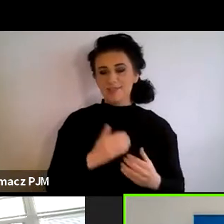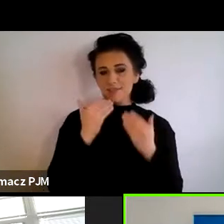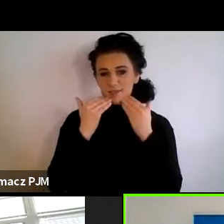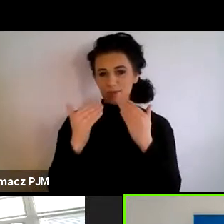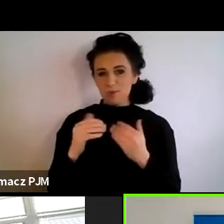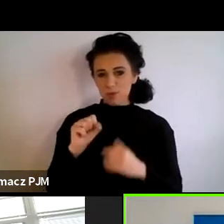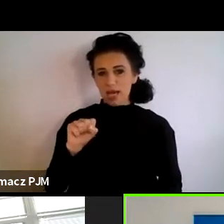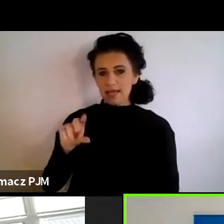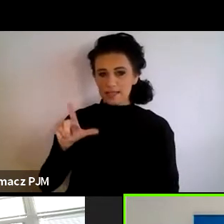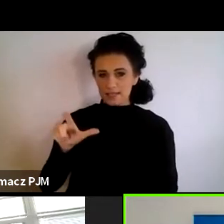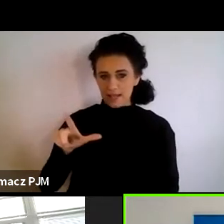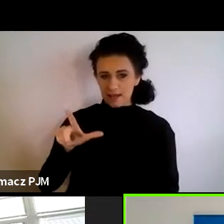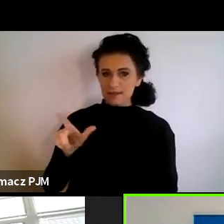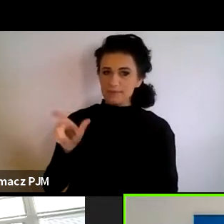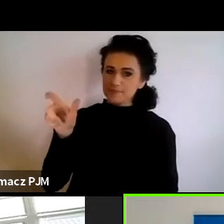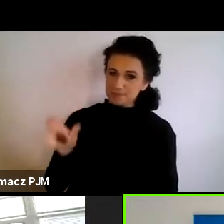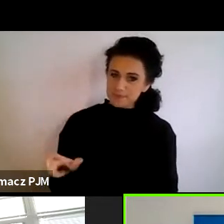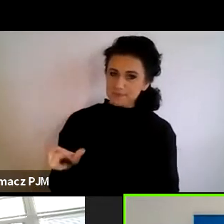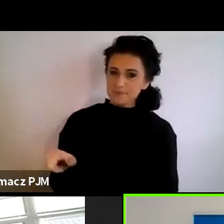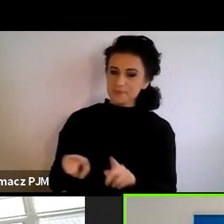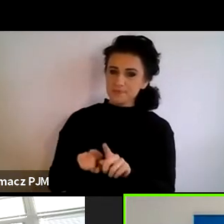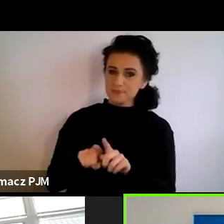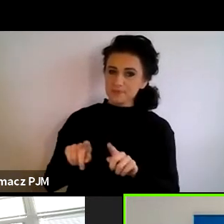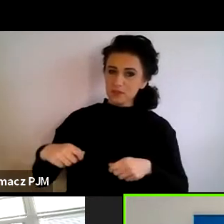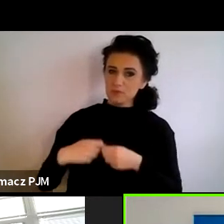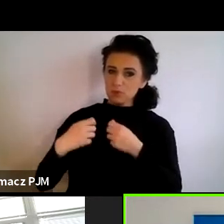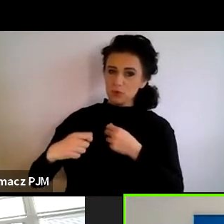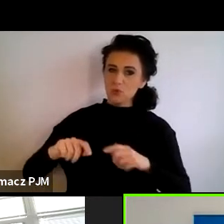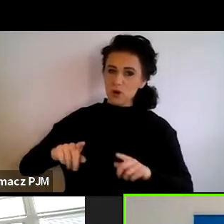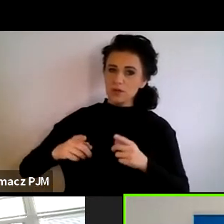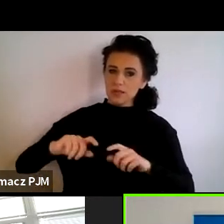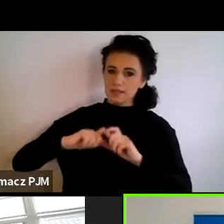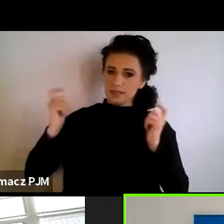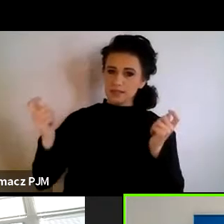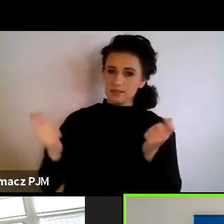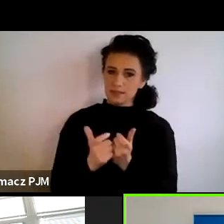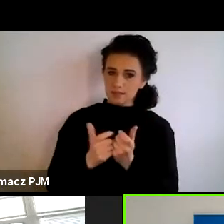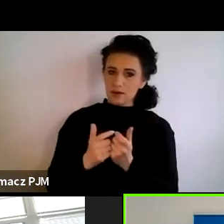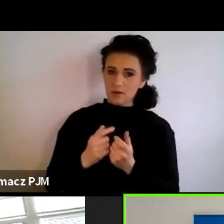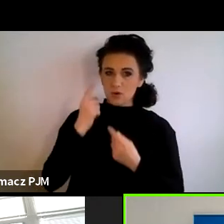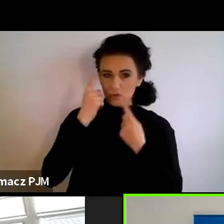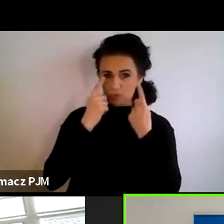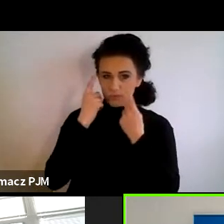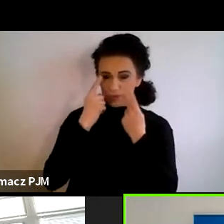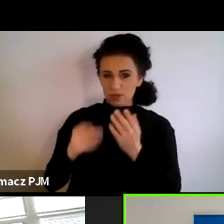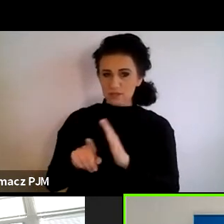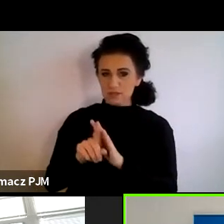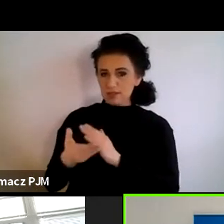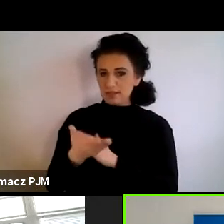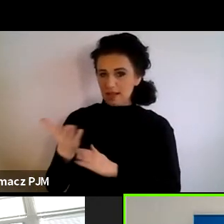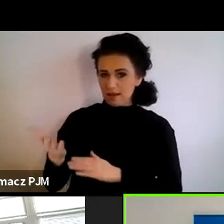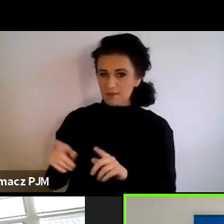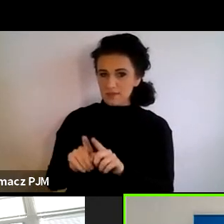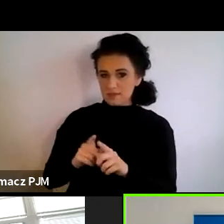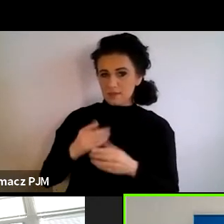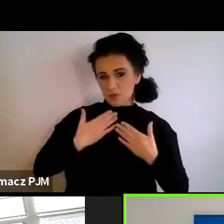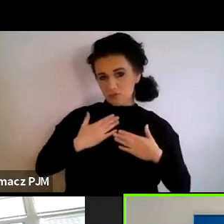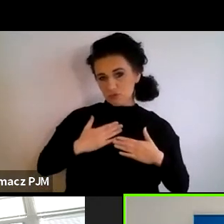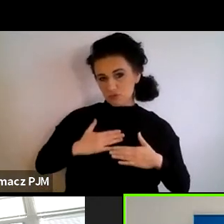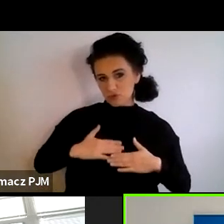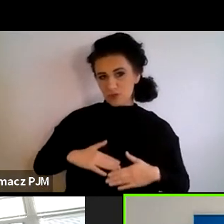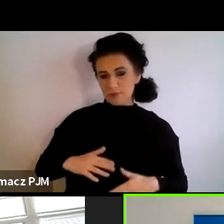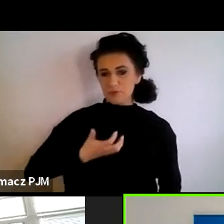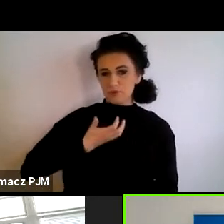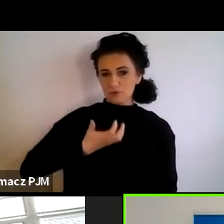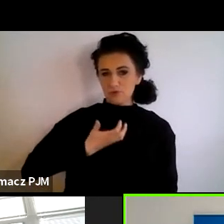za całą organizację, współorganizację. Mam nadzieję, że dla Was była to taka sama przyjemność.